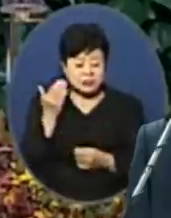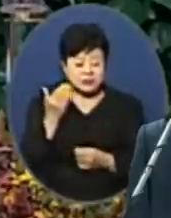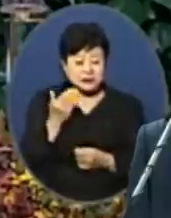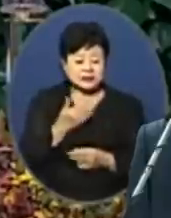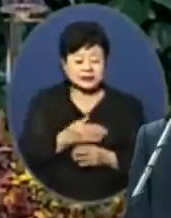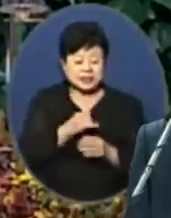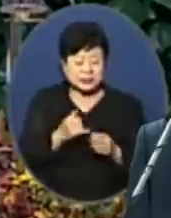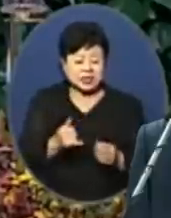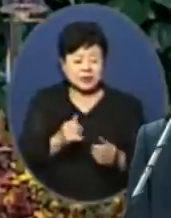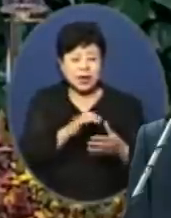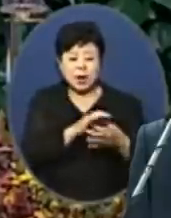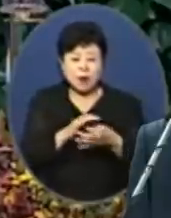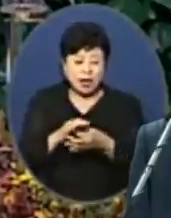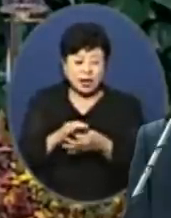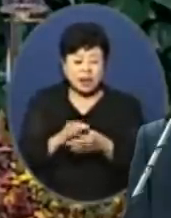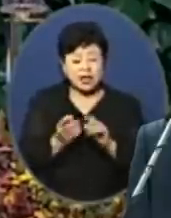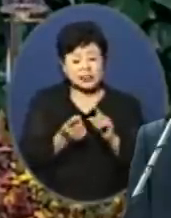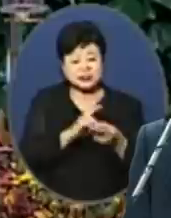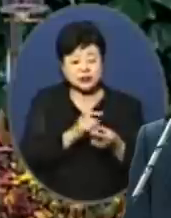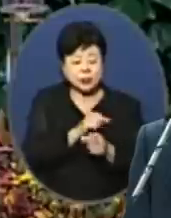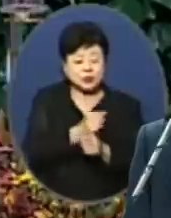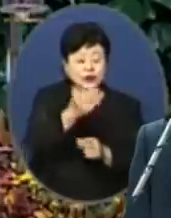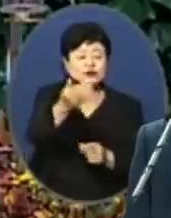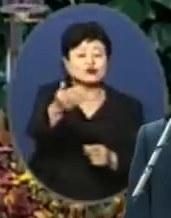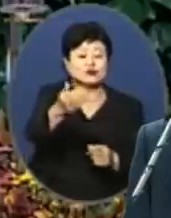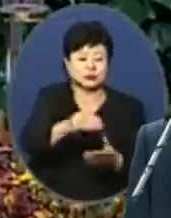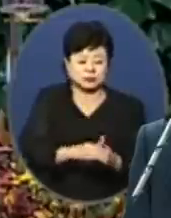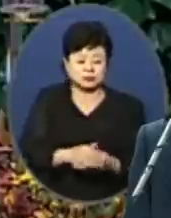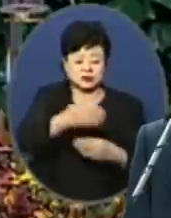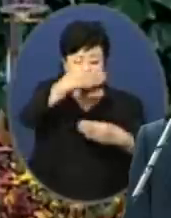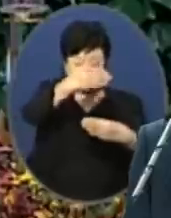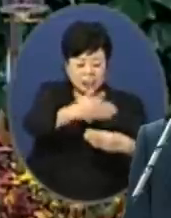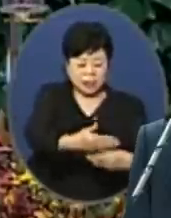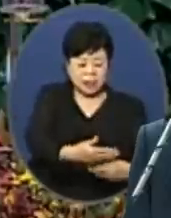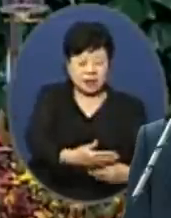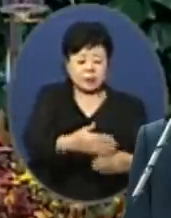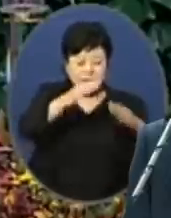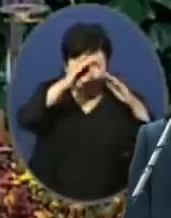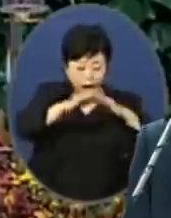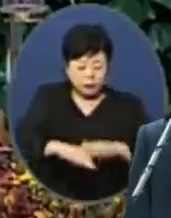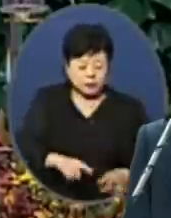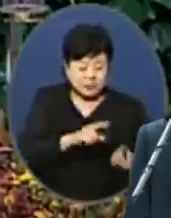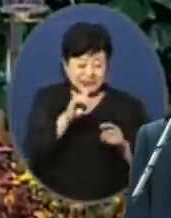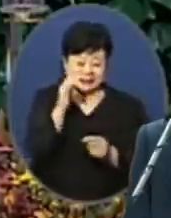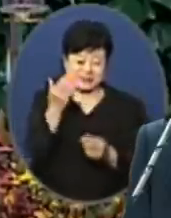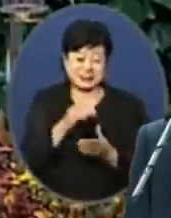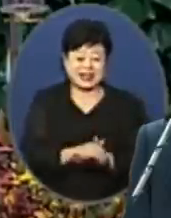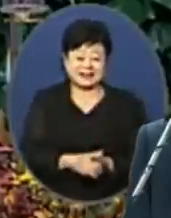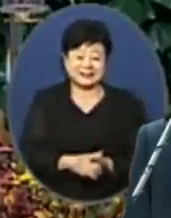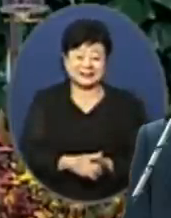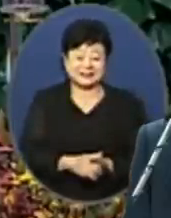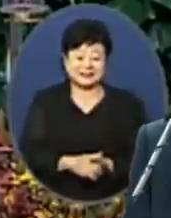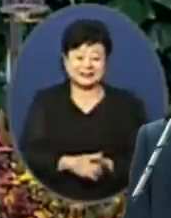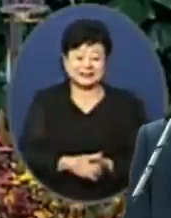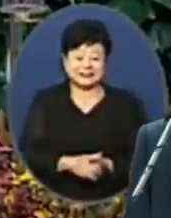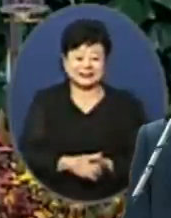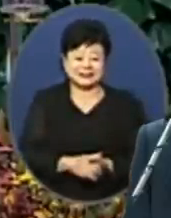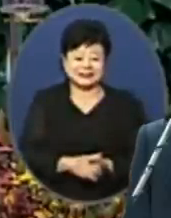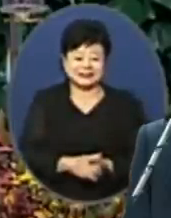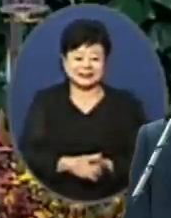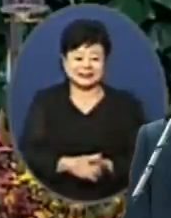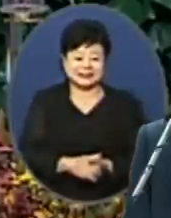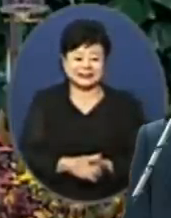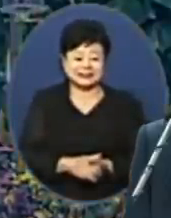다른 사람들과의 관계에 있어서도 서로 용서함으로 막힌 담을 허물며 살아야 되는 것입니다. 신약자